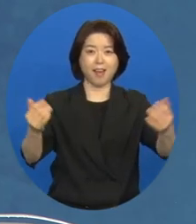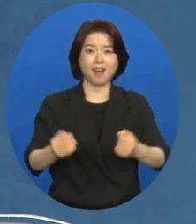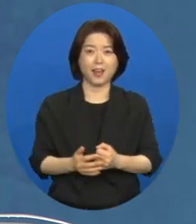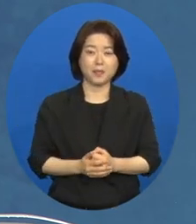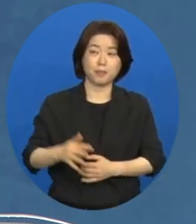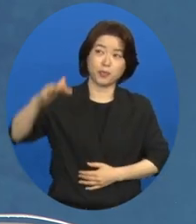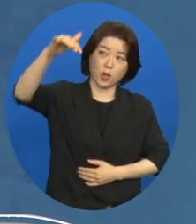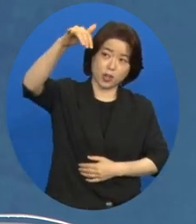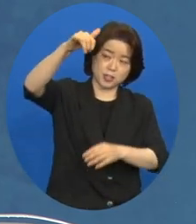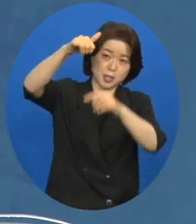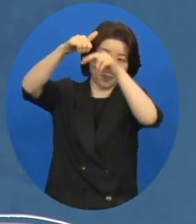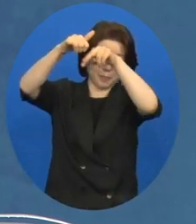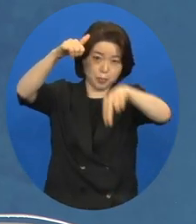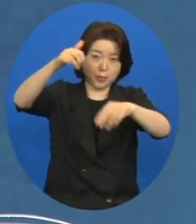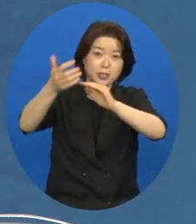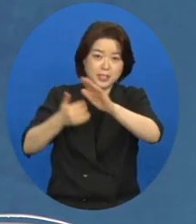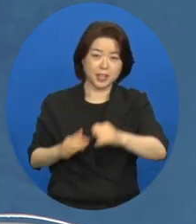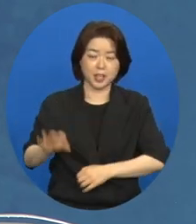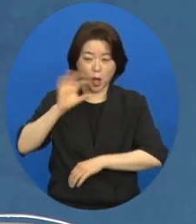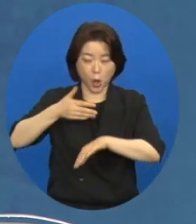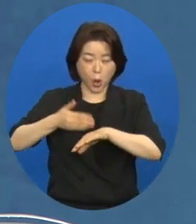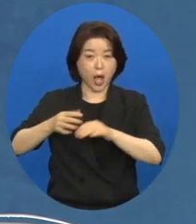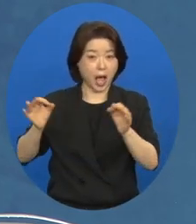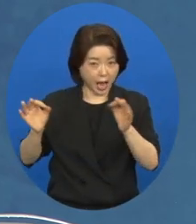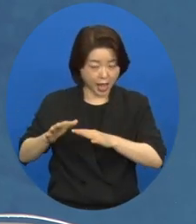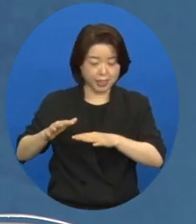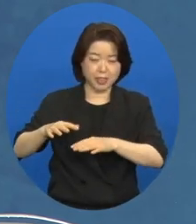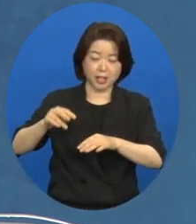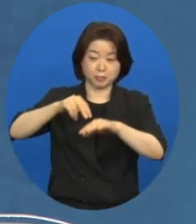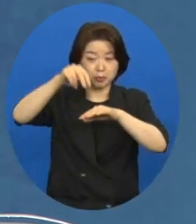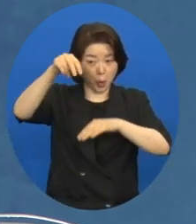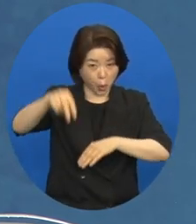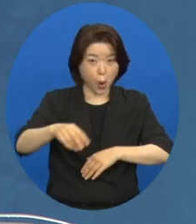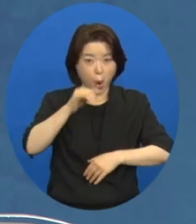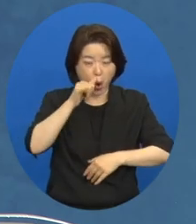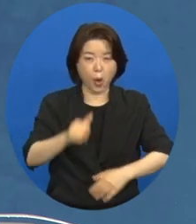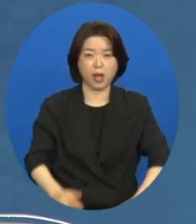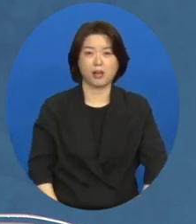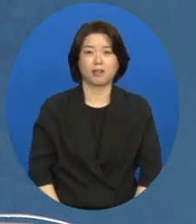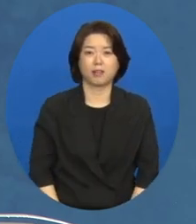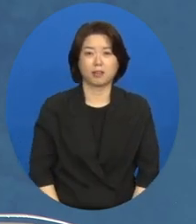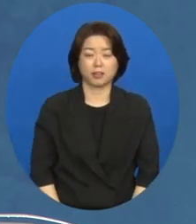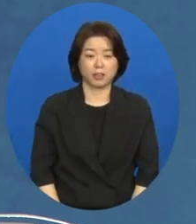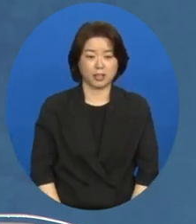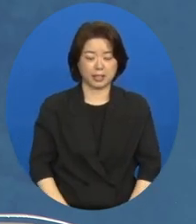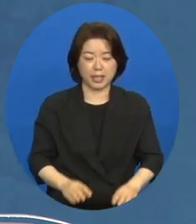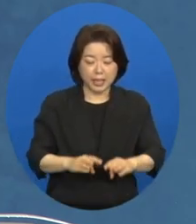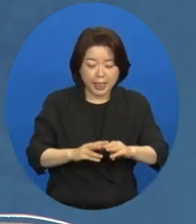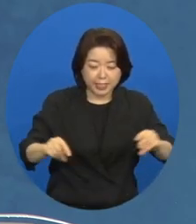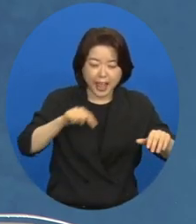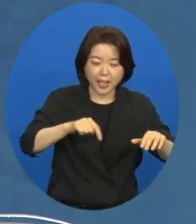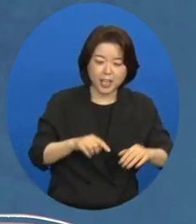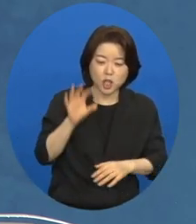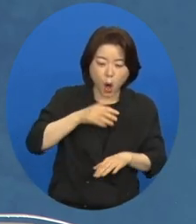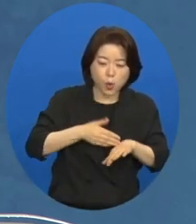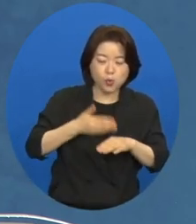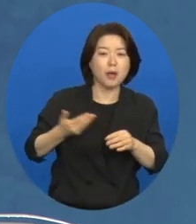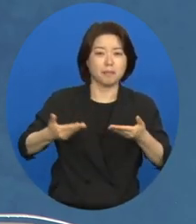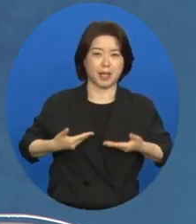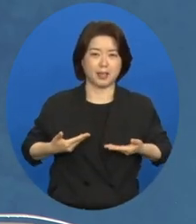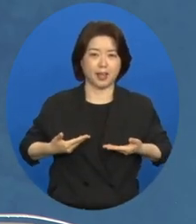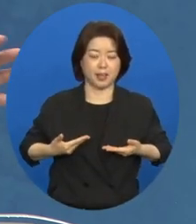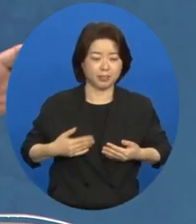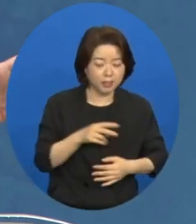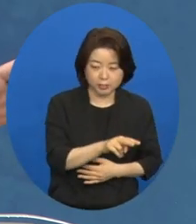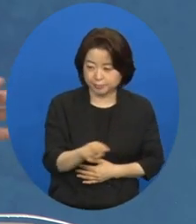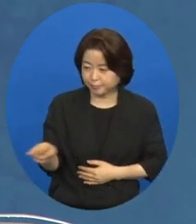전에 그 훈련을 받고, 간단한 훈련을 받고 뛰어내리거든요. 들판에서 훈련을 분명히 받았어요. 제가